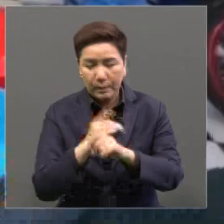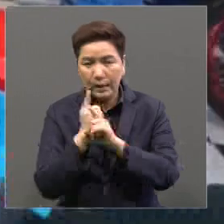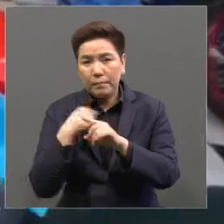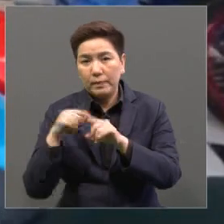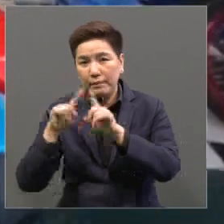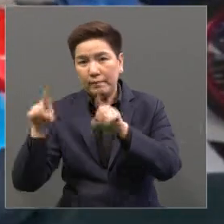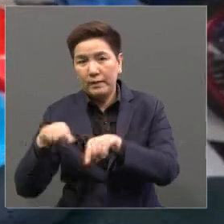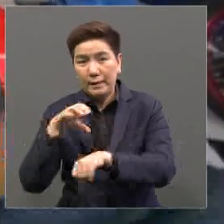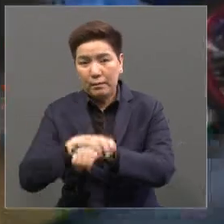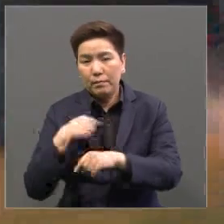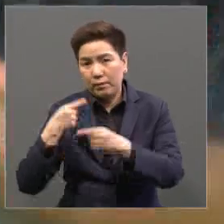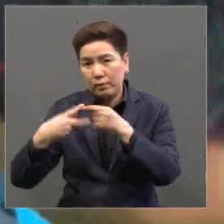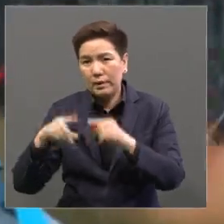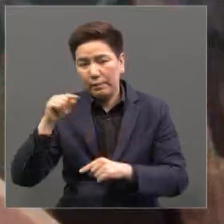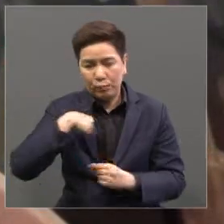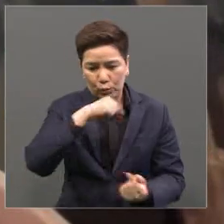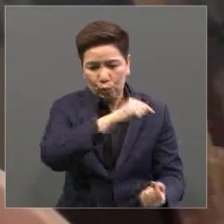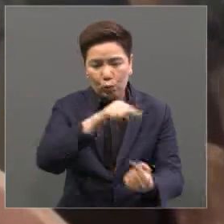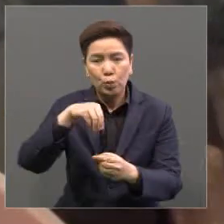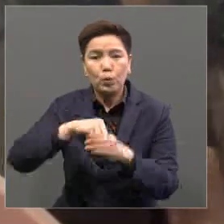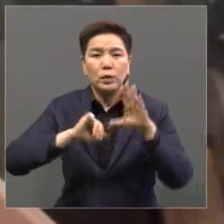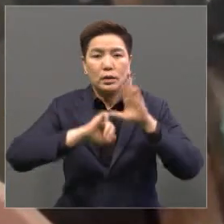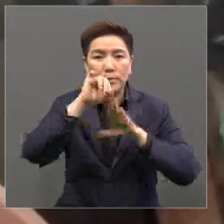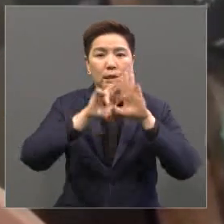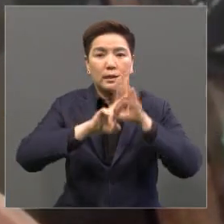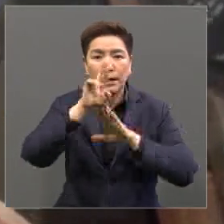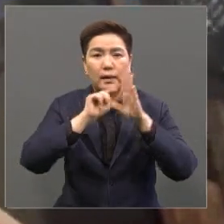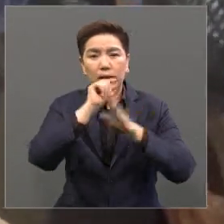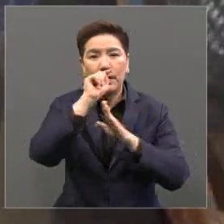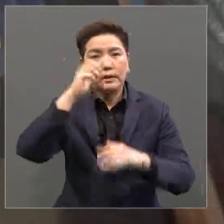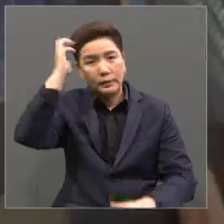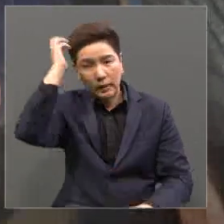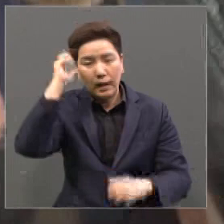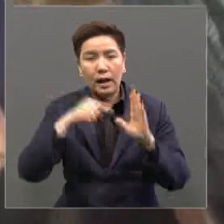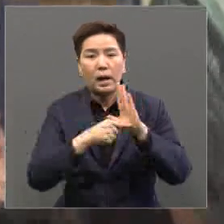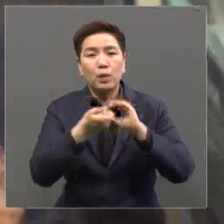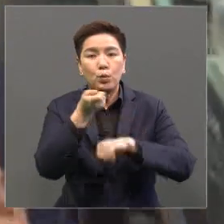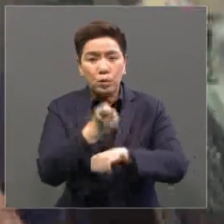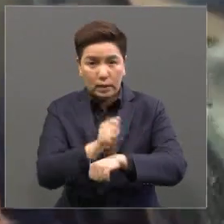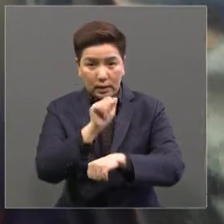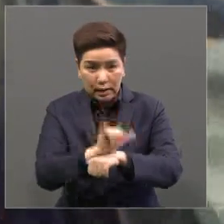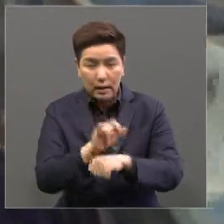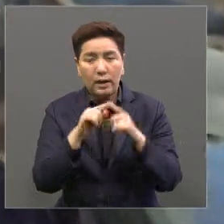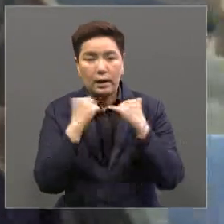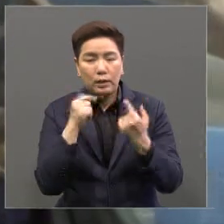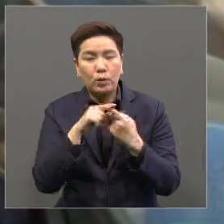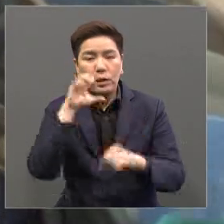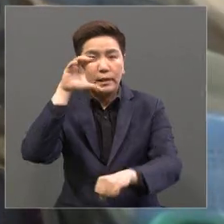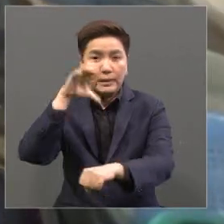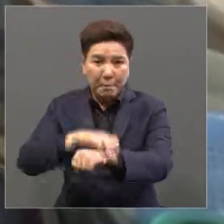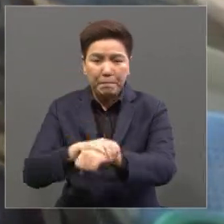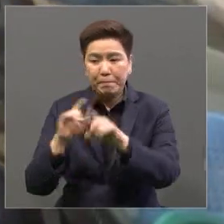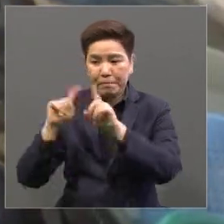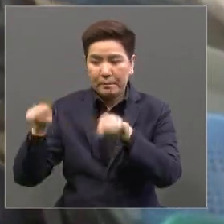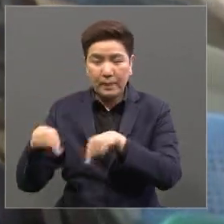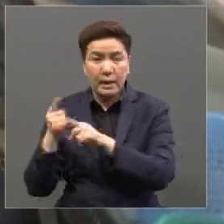ามหมายจับถึง20จุดกระจายกันอยู่ในพื้นที่เชียงใหม่เชียงรายตากสระบุรีและพระนครศรีอยุธยาอันนี้จับตามห